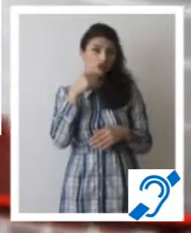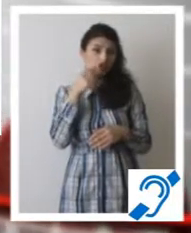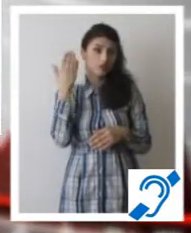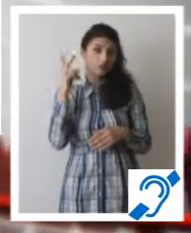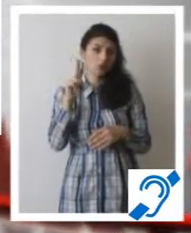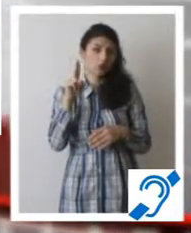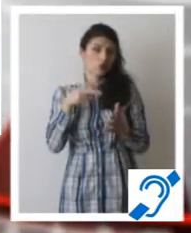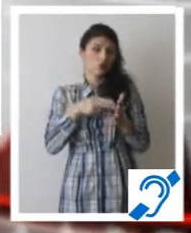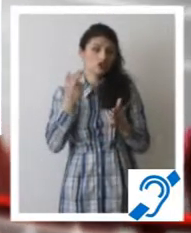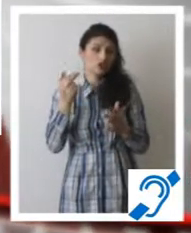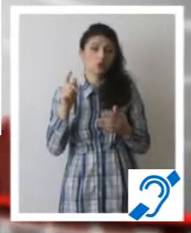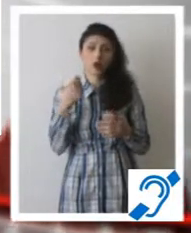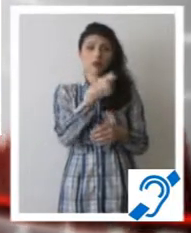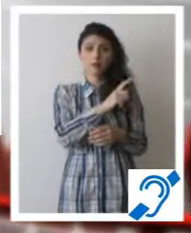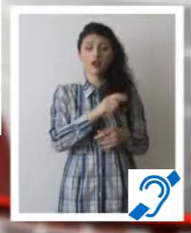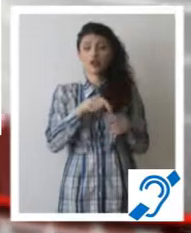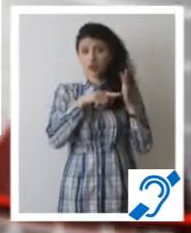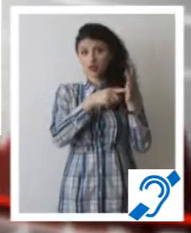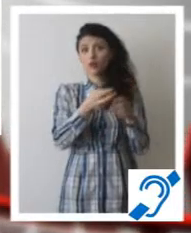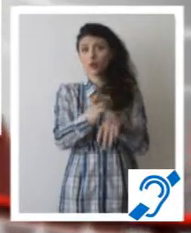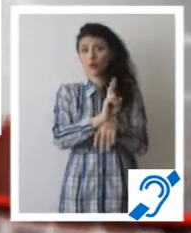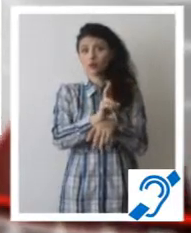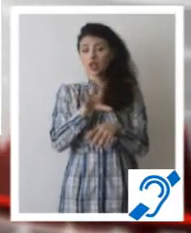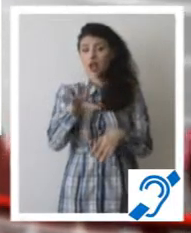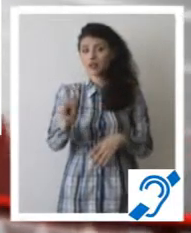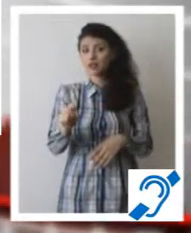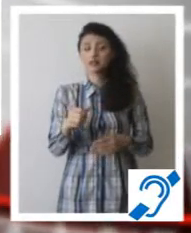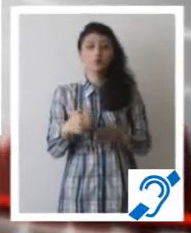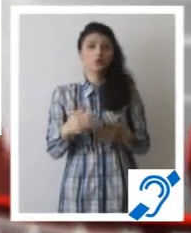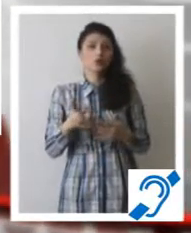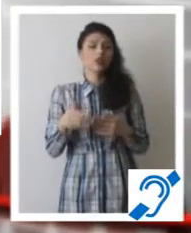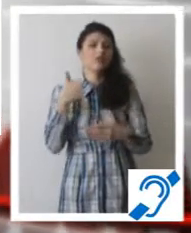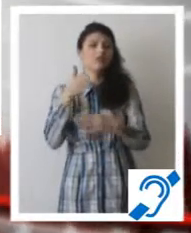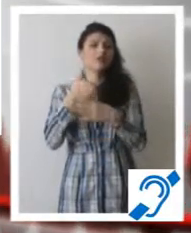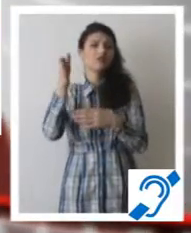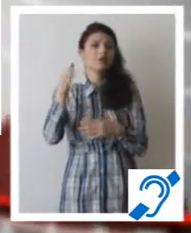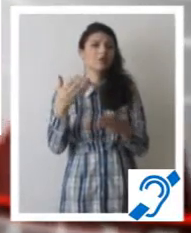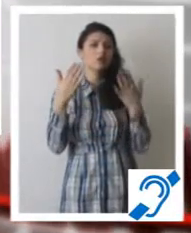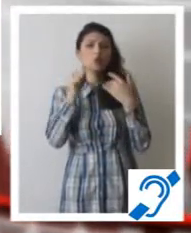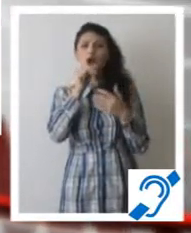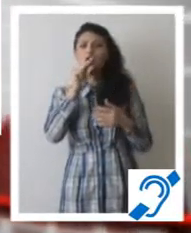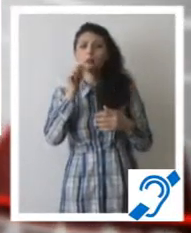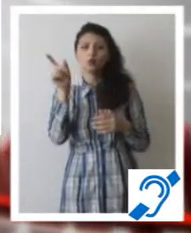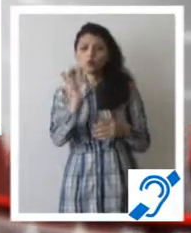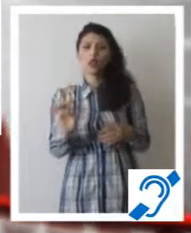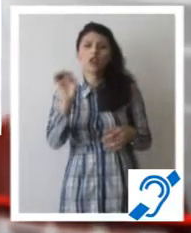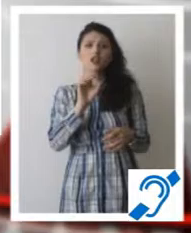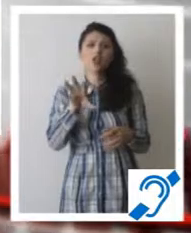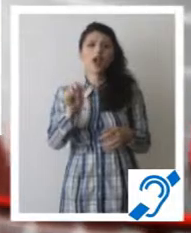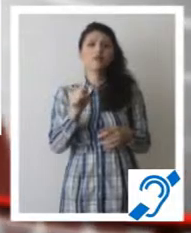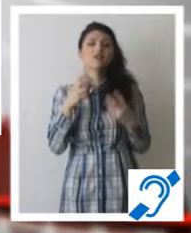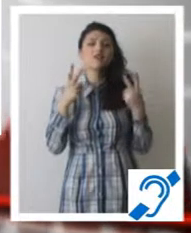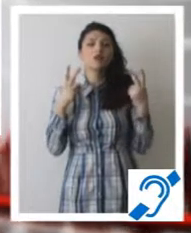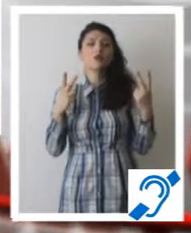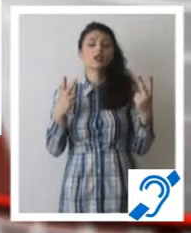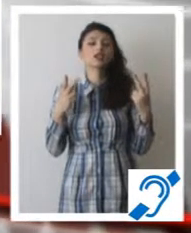Conform acesteia, Direcția Națională Anticorupție a fost sesizată cu privire la faptul că la sucursala hidrocentrale Curtea de Argeș s-a constatat un prejudiciu estimat